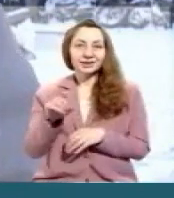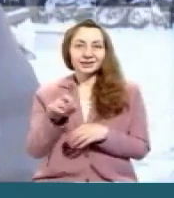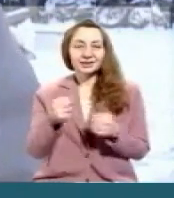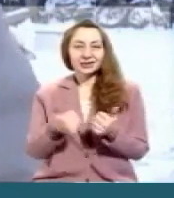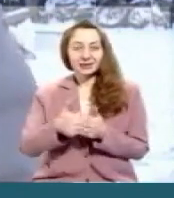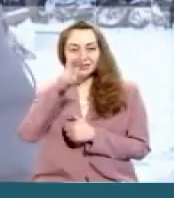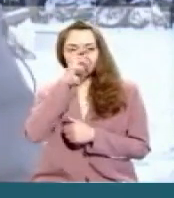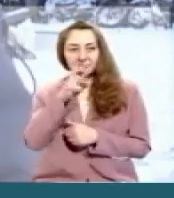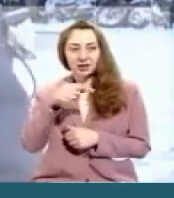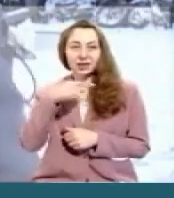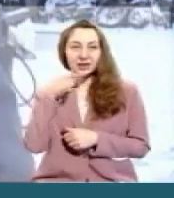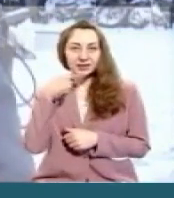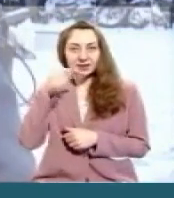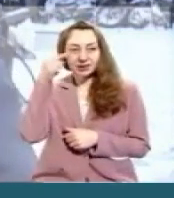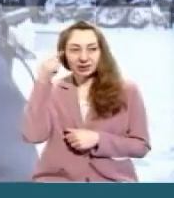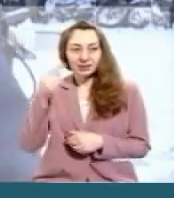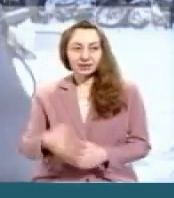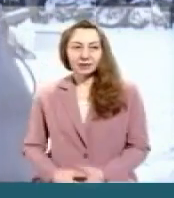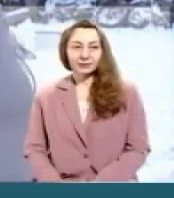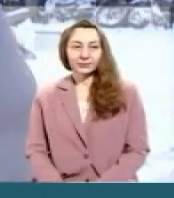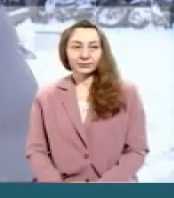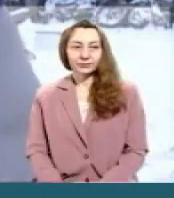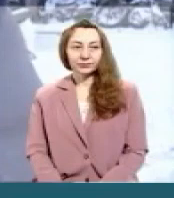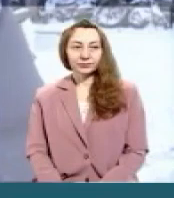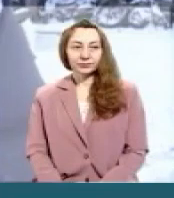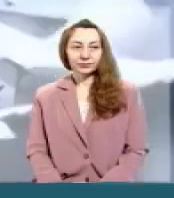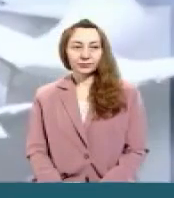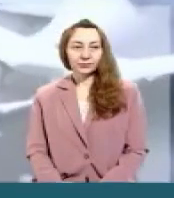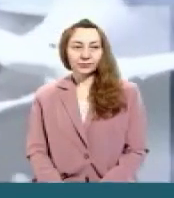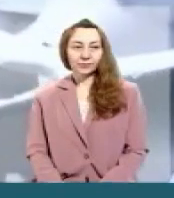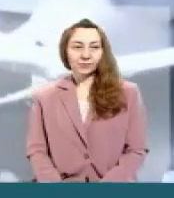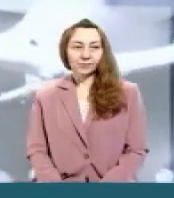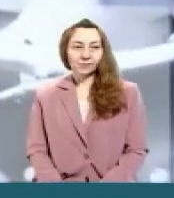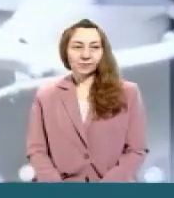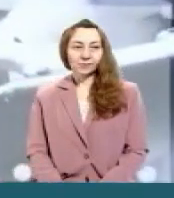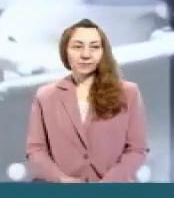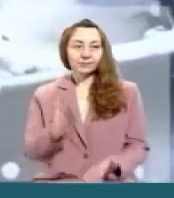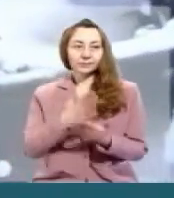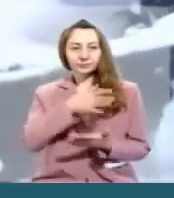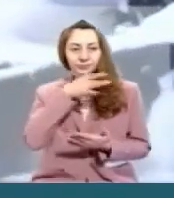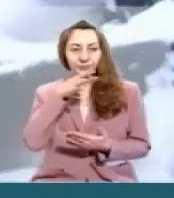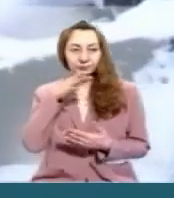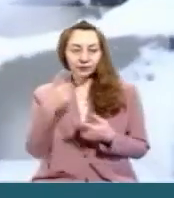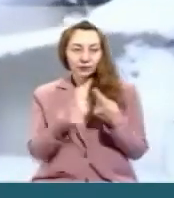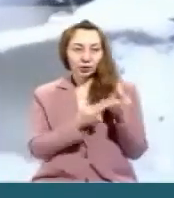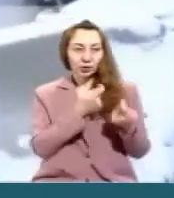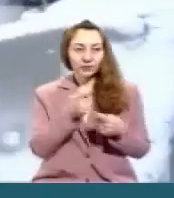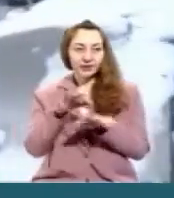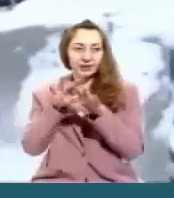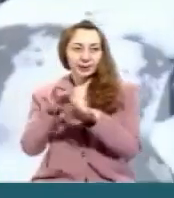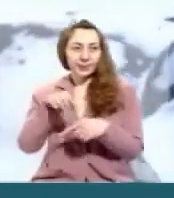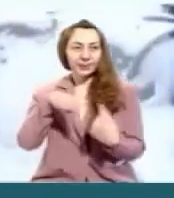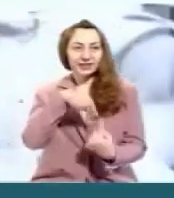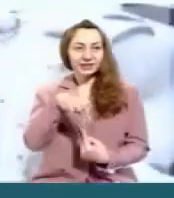Ресей, Қырғызстан елдерінен шыққан көліктерді құрап сатумен айналысудамын. Кәсіп қылудың қыр-сыры өте көп, тек кәсібің